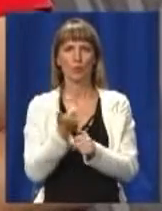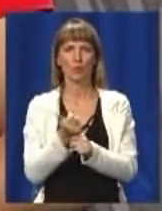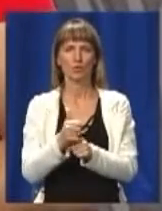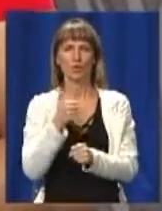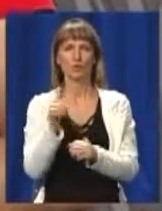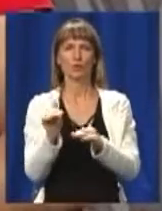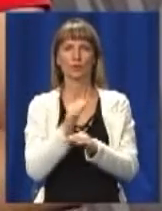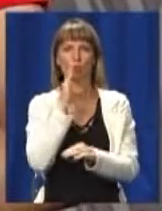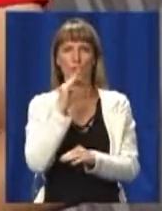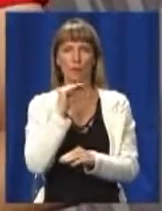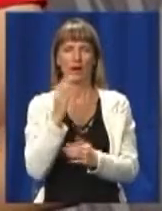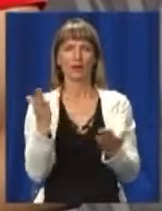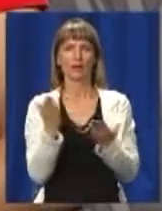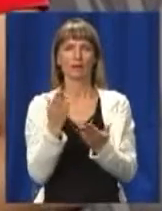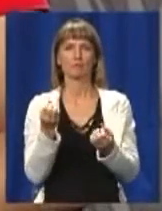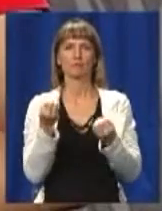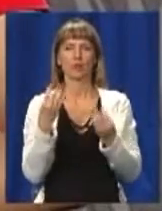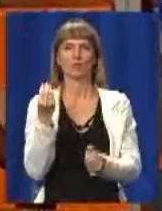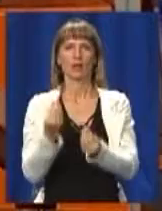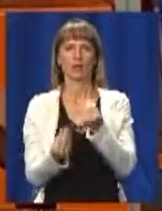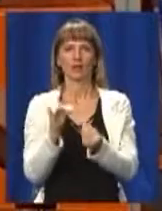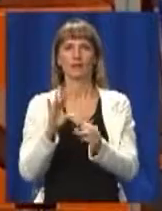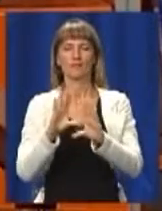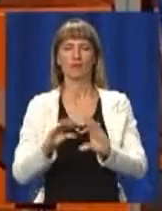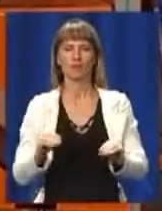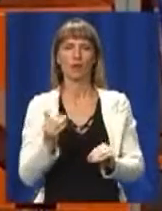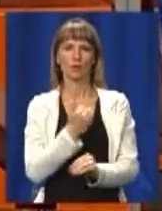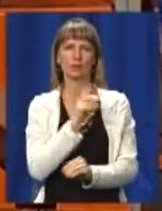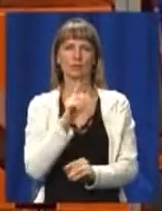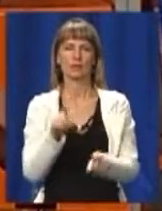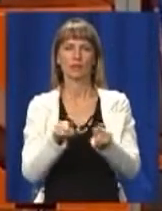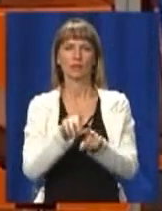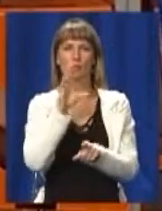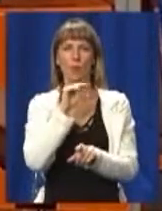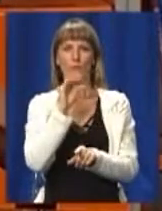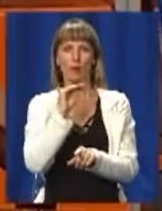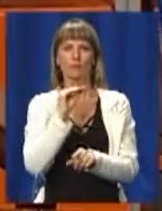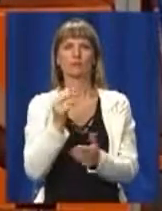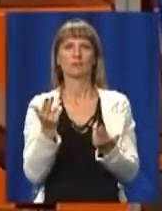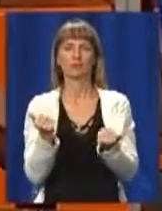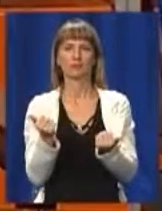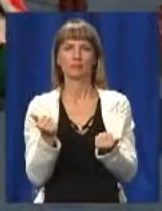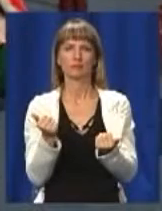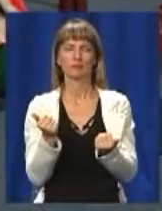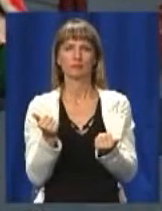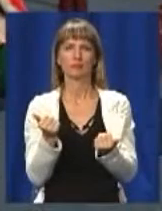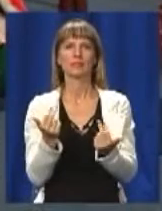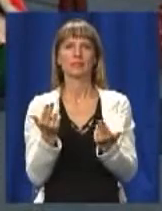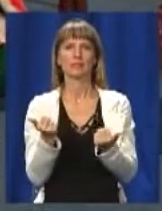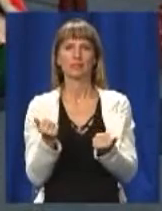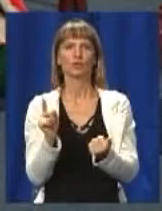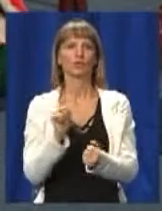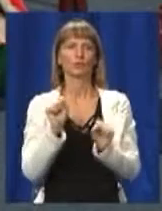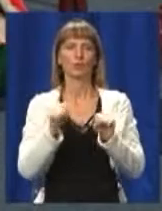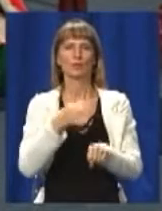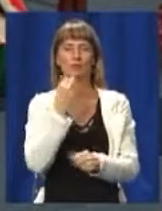добрий песик, який і, ну, просто гратися і все, да? Хотіла б тепер такого пцуцика? Так. Ну, так, так, ну що